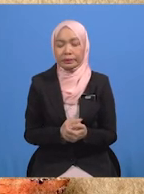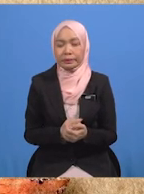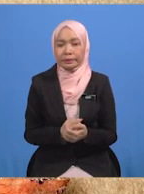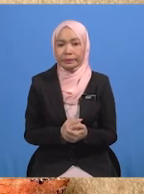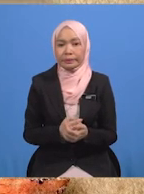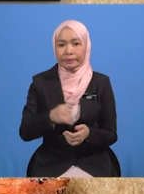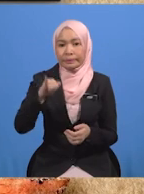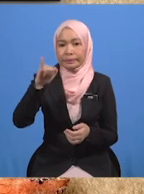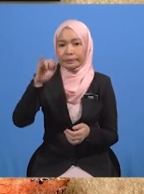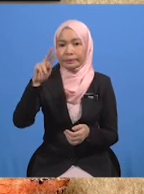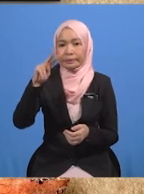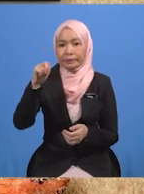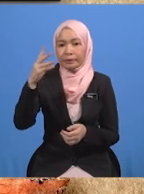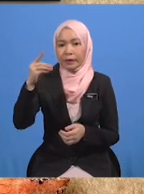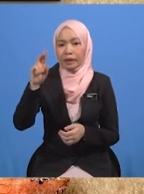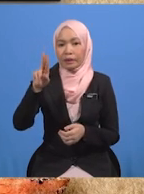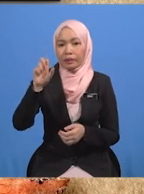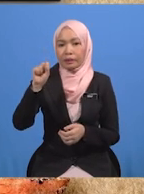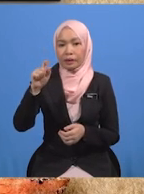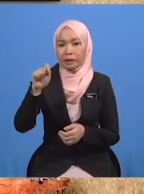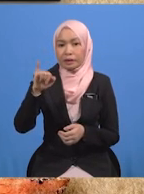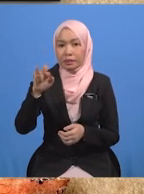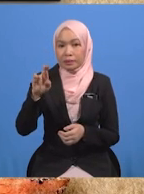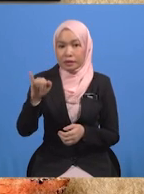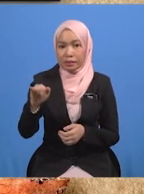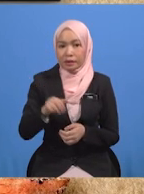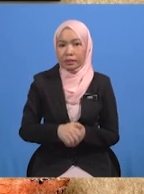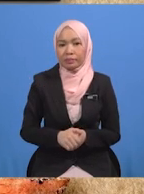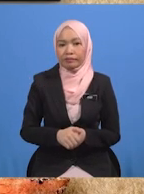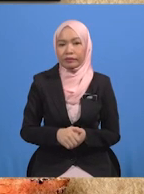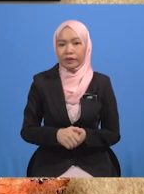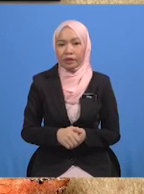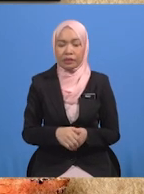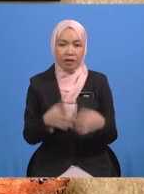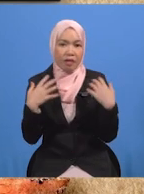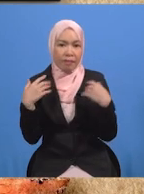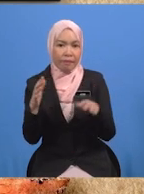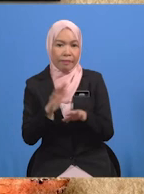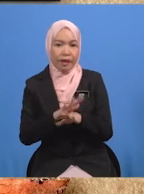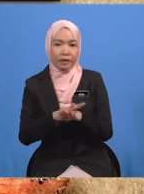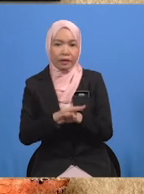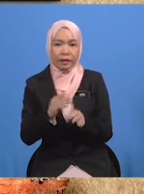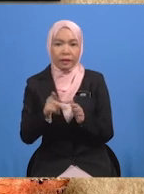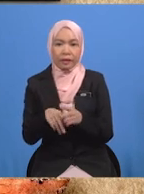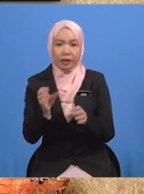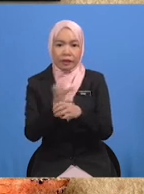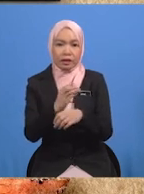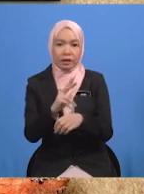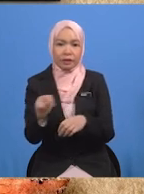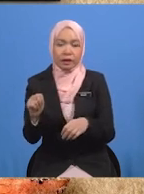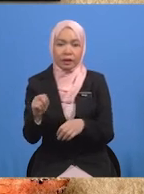abad ke-18 telah berlaku pelbagai ciptaan baru seperti penciptaan enjin berkuasa